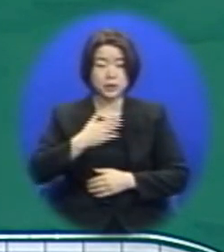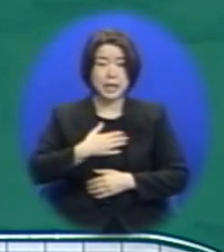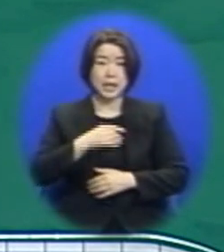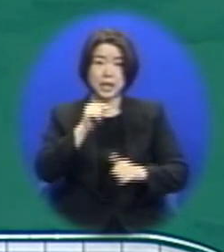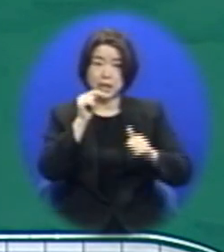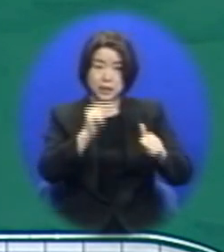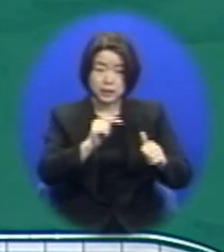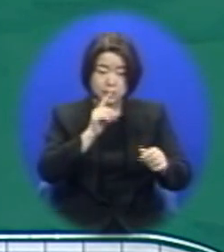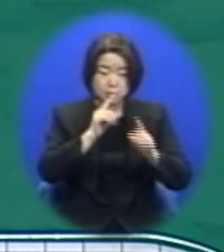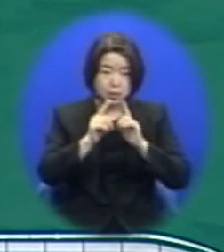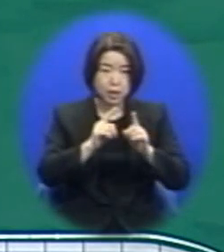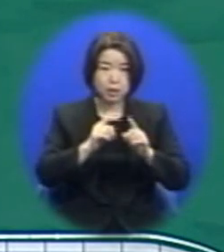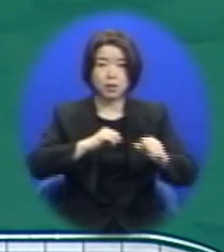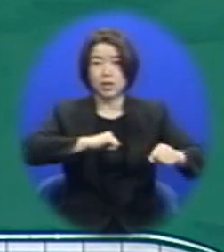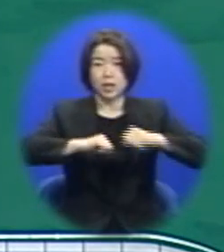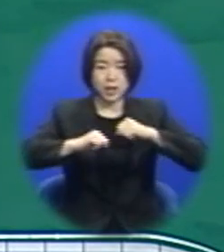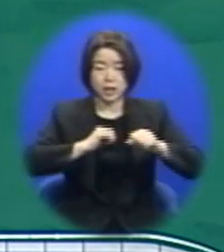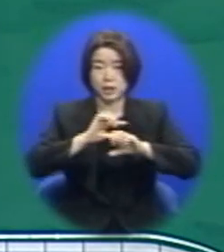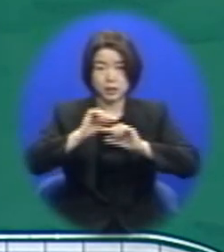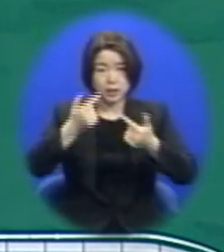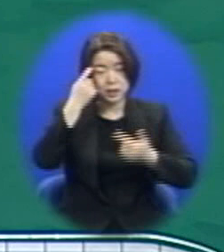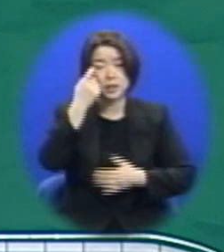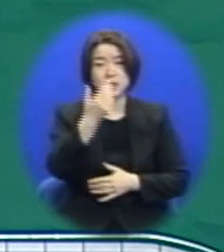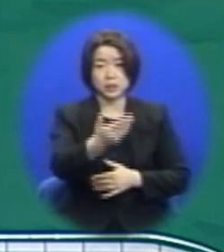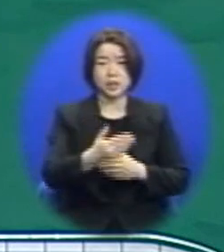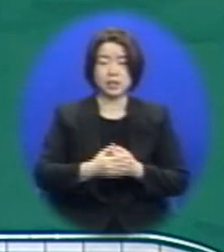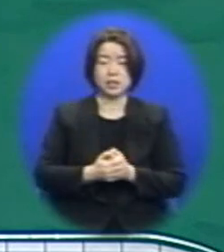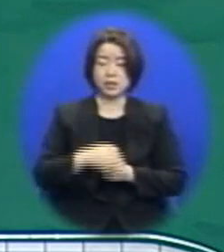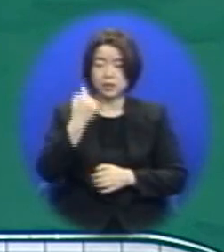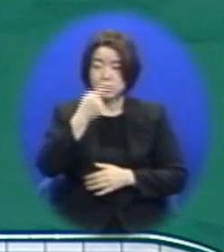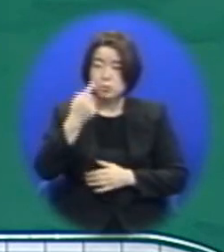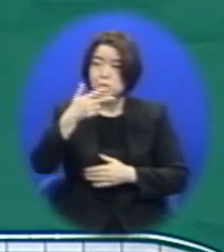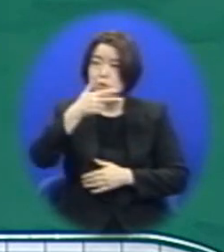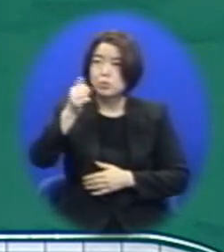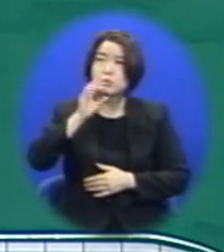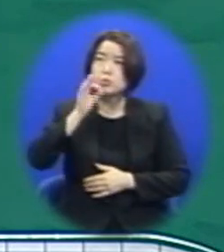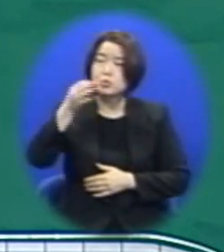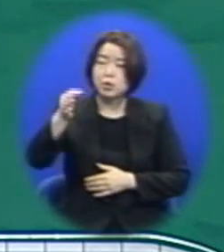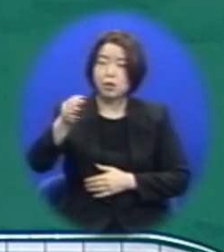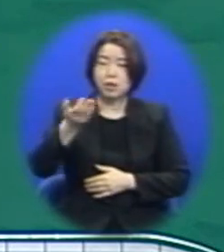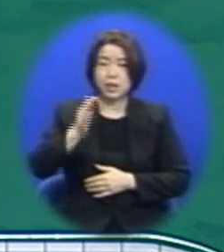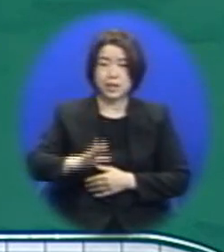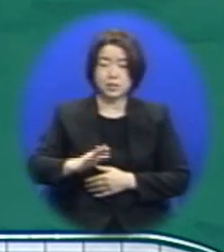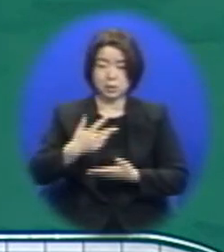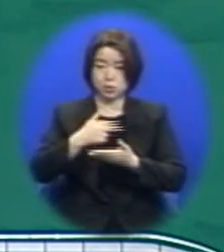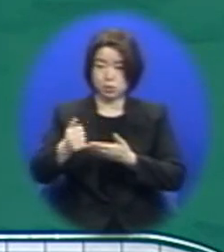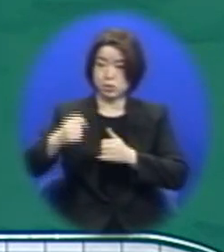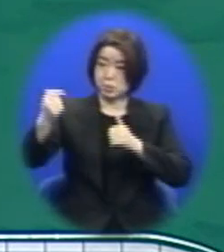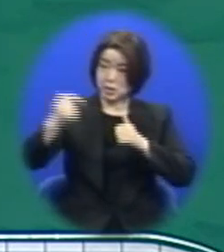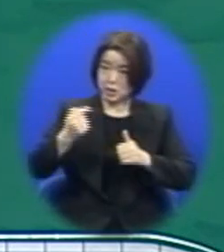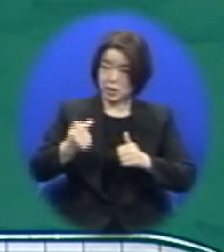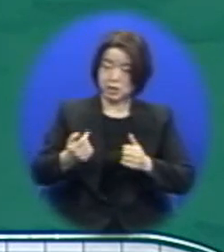아니하느냐. 입으로는 주여 주여 하지만 주님이 말씀하시는 것을 행하지 않는 것.